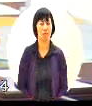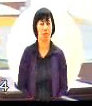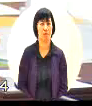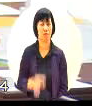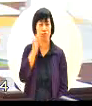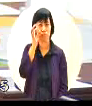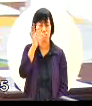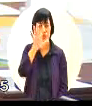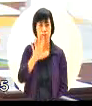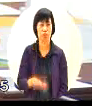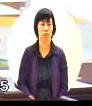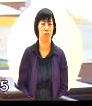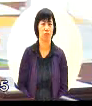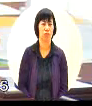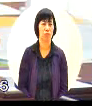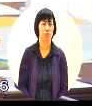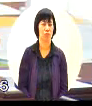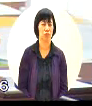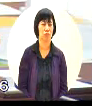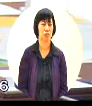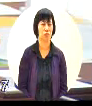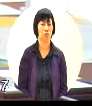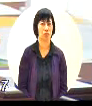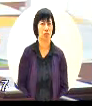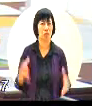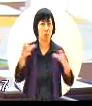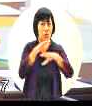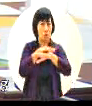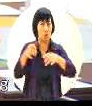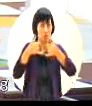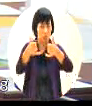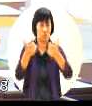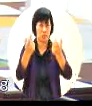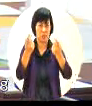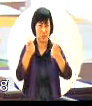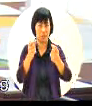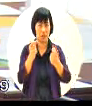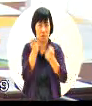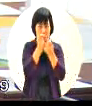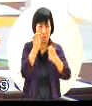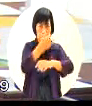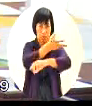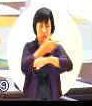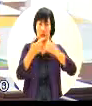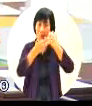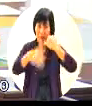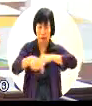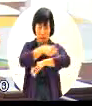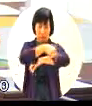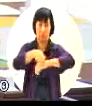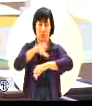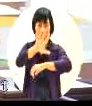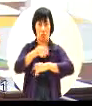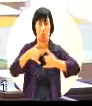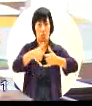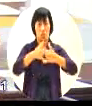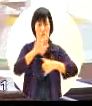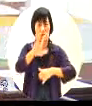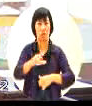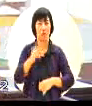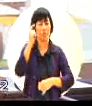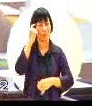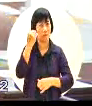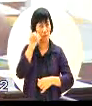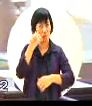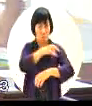边遮吼，这边遮诶同安路介到这边都沿海都一条路。啊，我相信伫这所在这边伫遮吼。那整